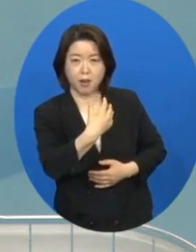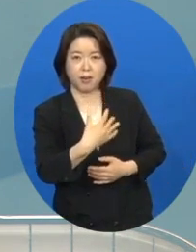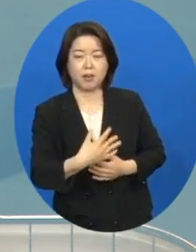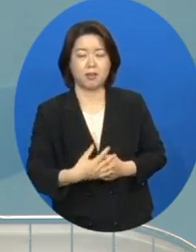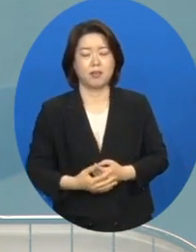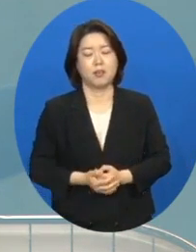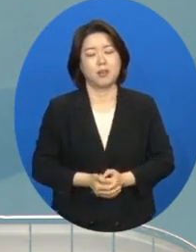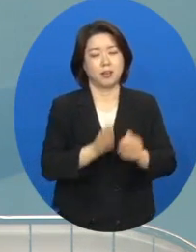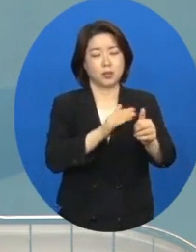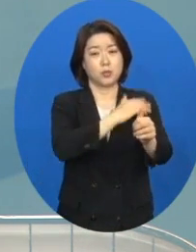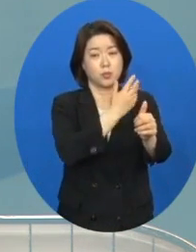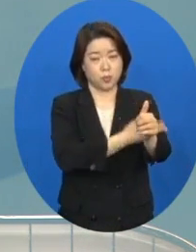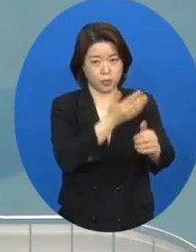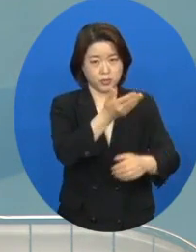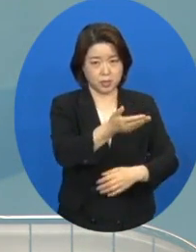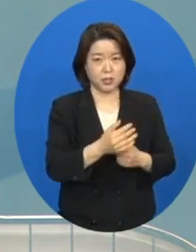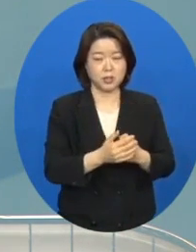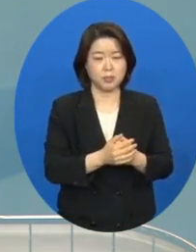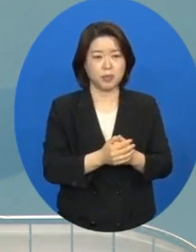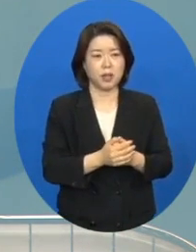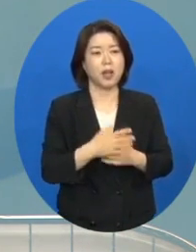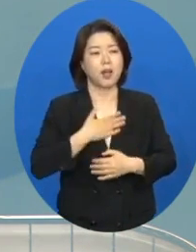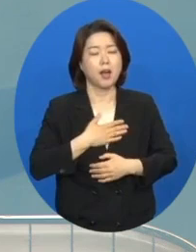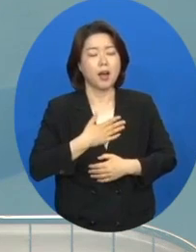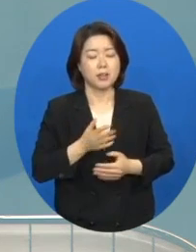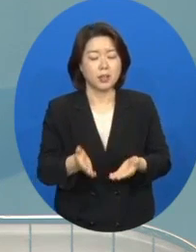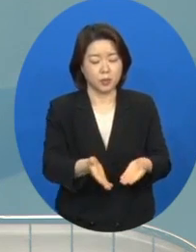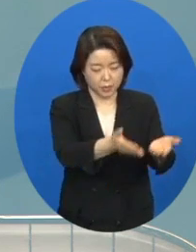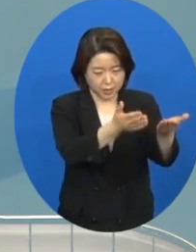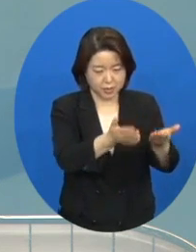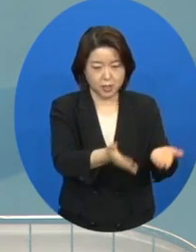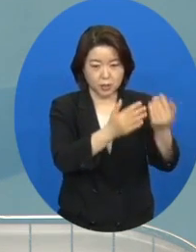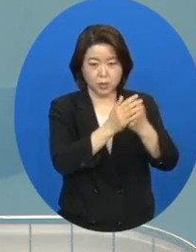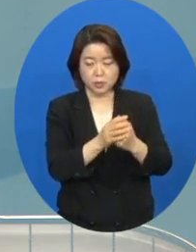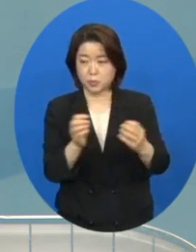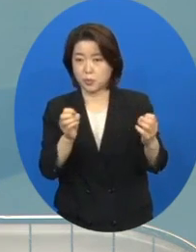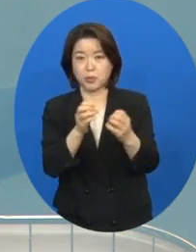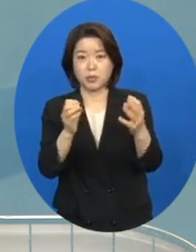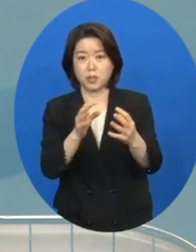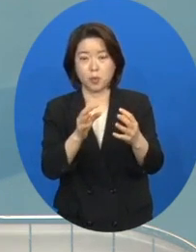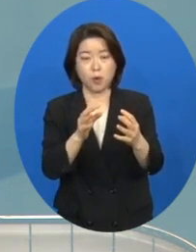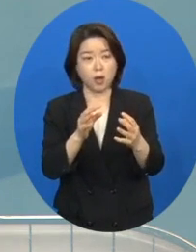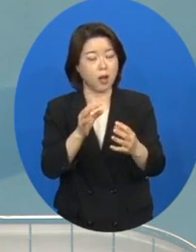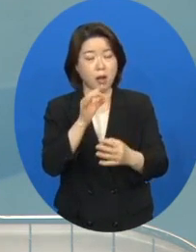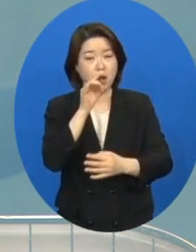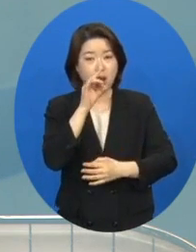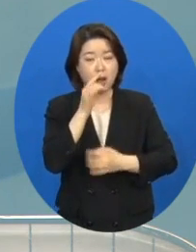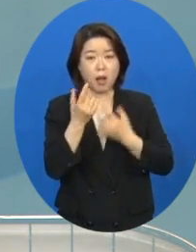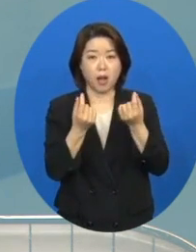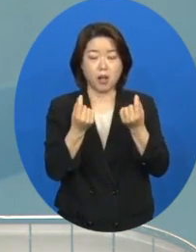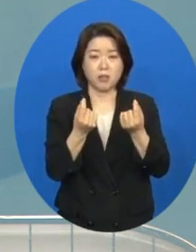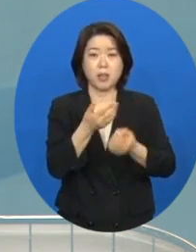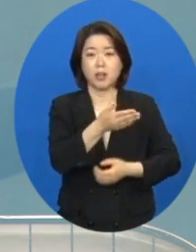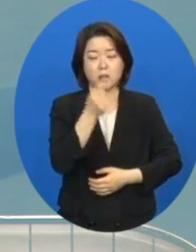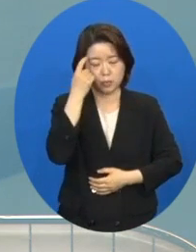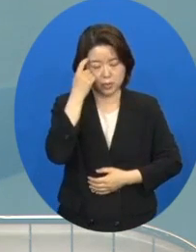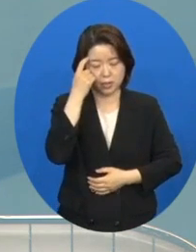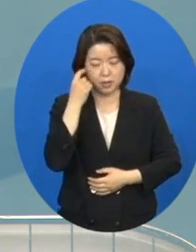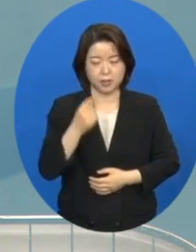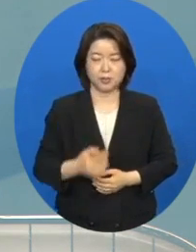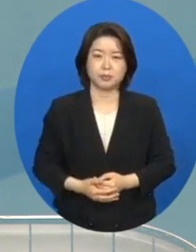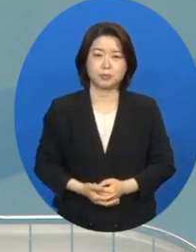그 권사님 그냥 가시라고 했어요. 더 이상 말씀을 나눌 만한 그런 분이 아니라고 생각했기